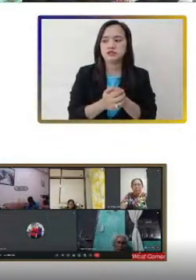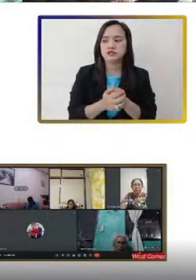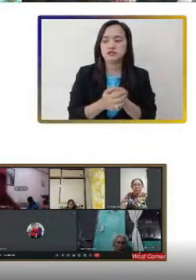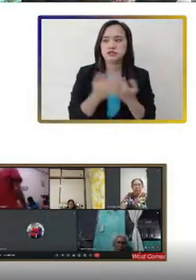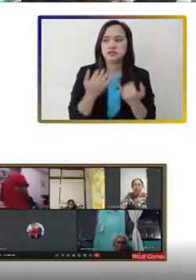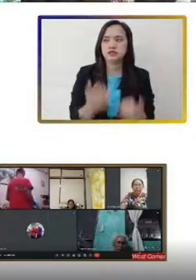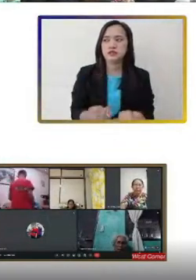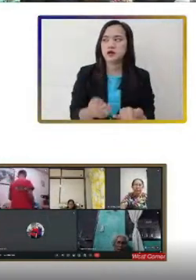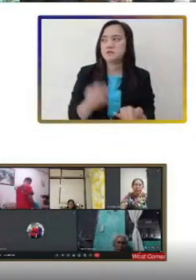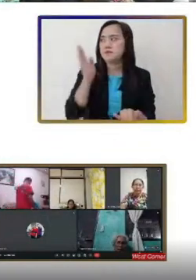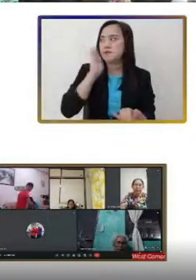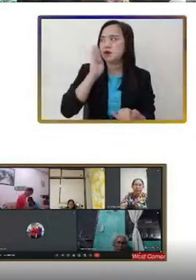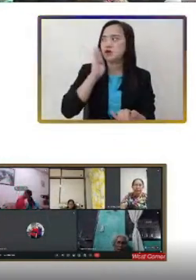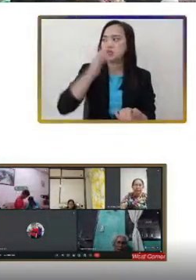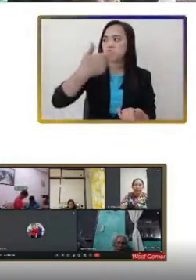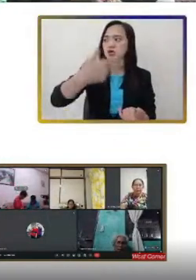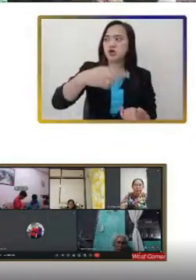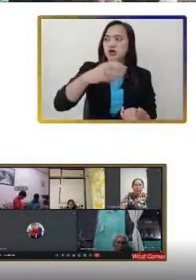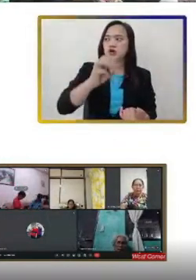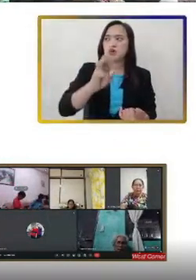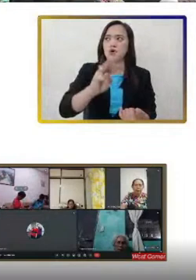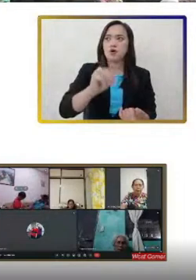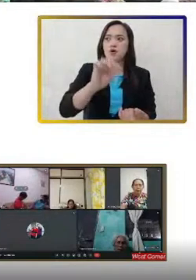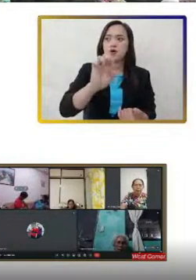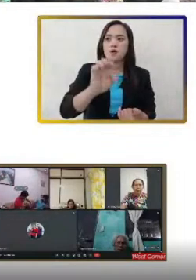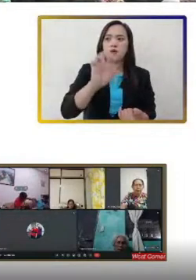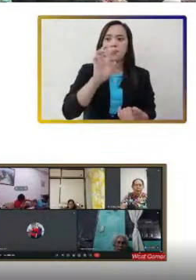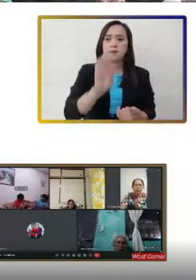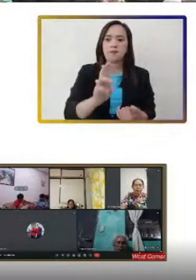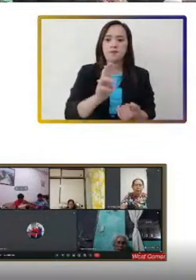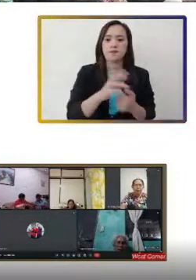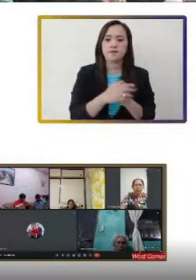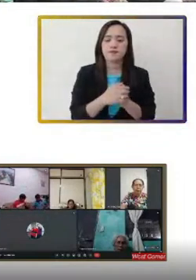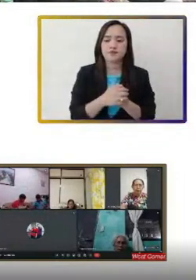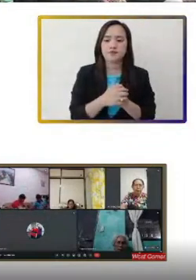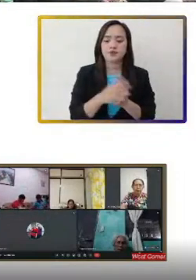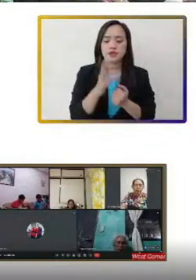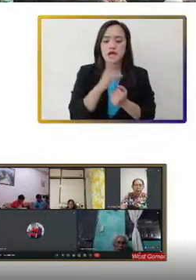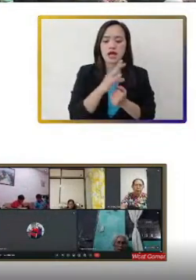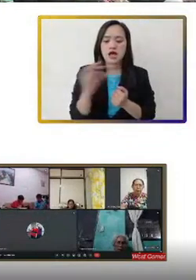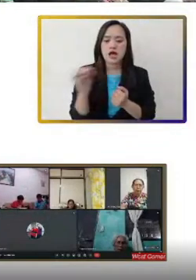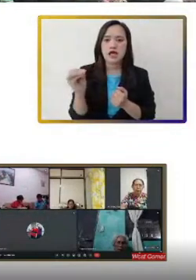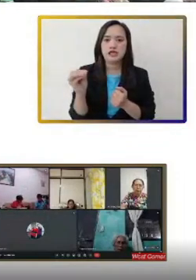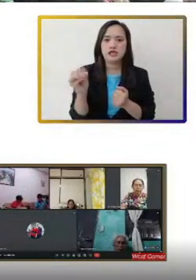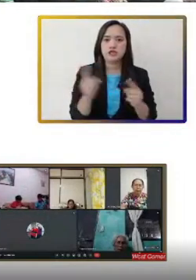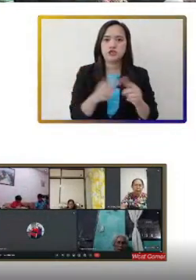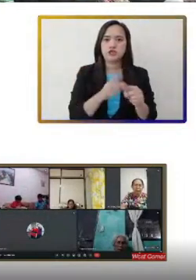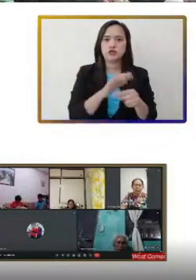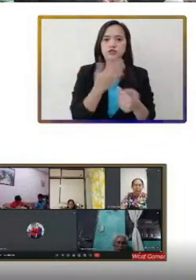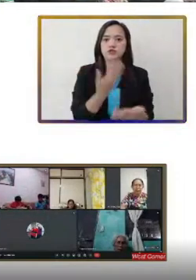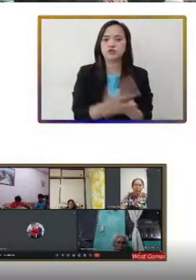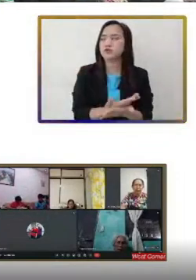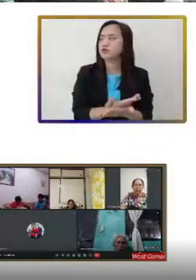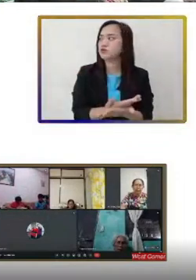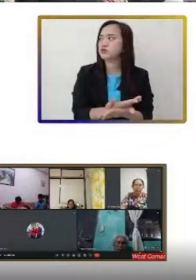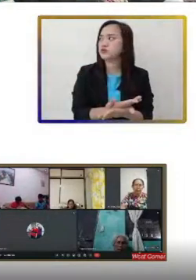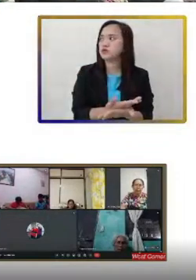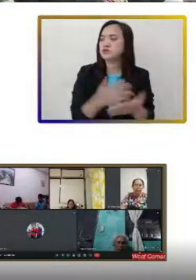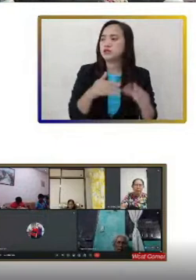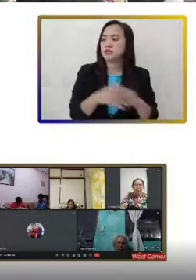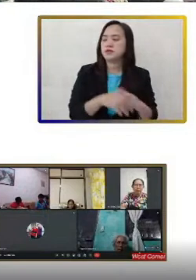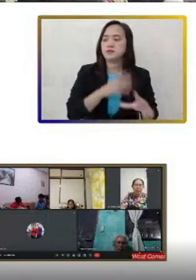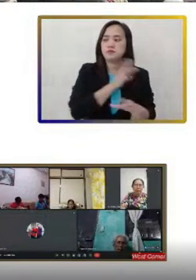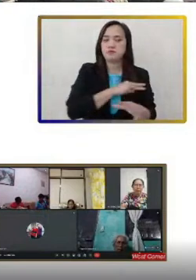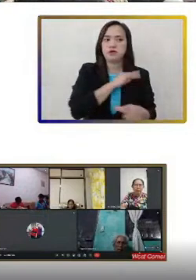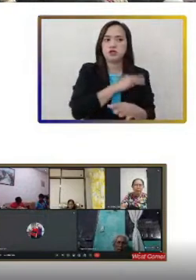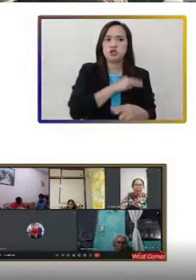Sir Gomer muli. Kasama natin muli sila Sir Gomer at ang mga kapatiran po natin sa mission doon. Palakpakan po natin sila. Palakpakan po